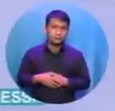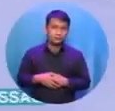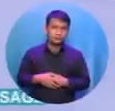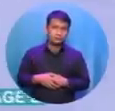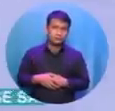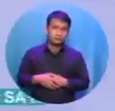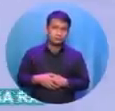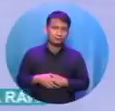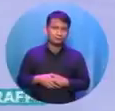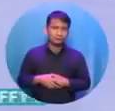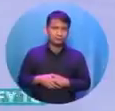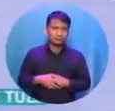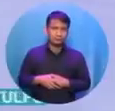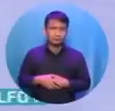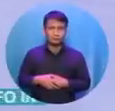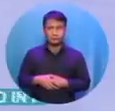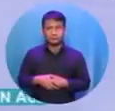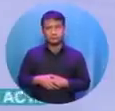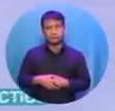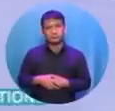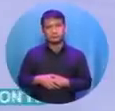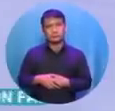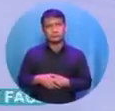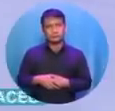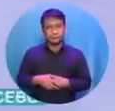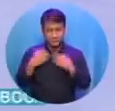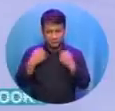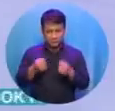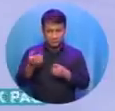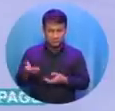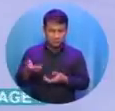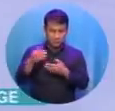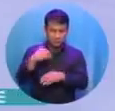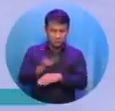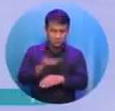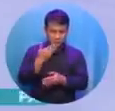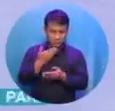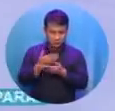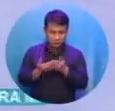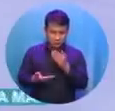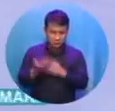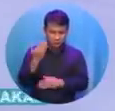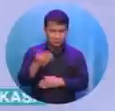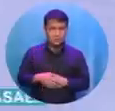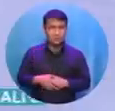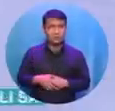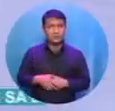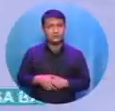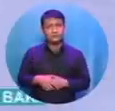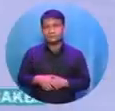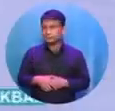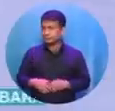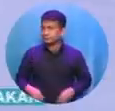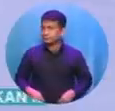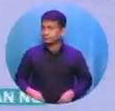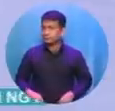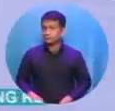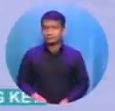talaga. Okay, ma'am. Ma'am, sana gumaling na po yung anak ninyo, okay? Magandang umaga po, madam. Thank